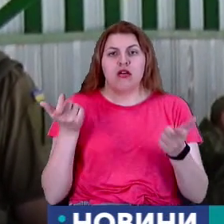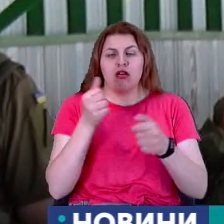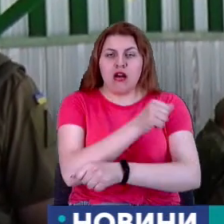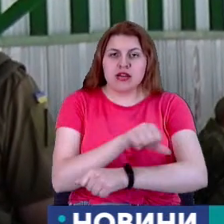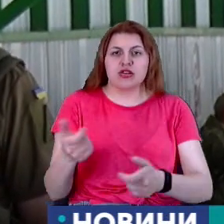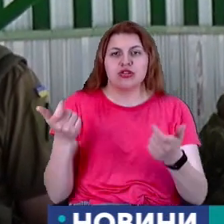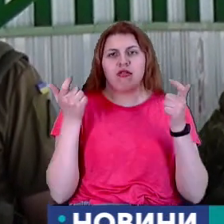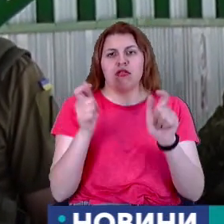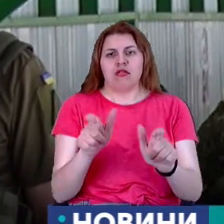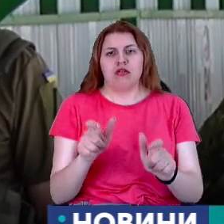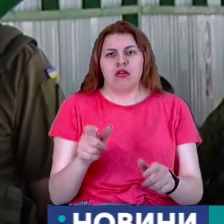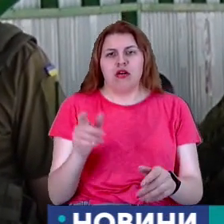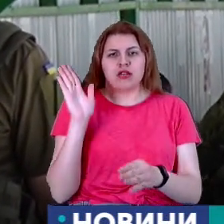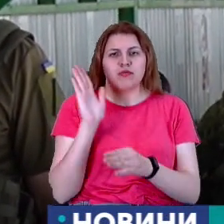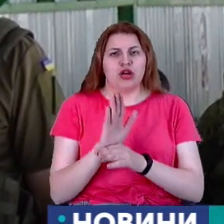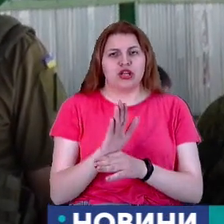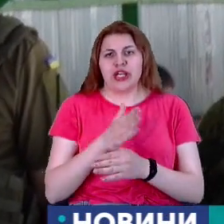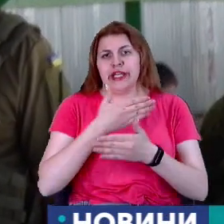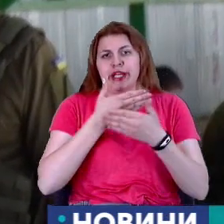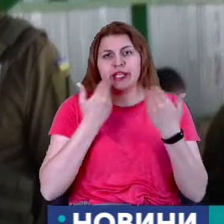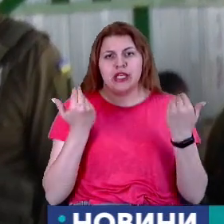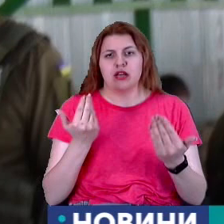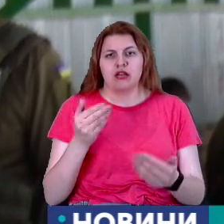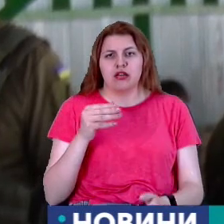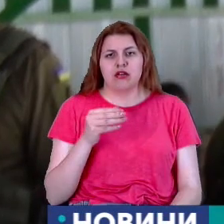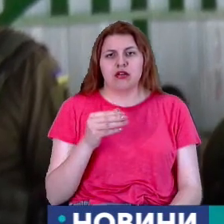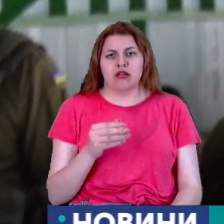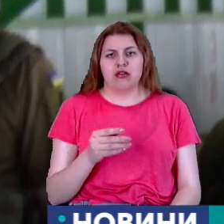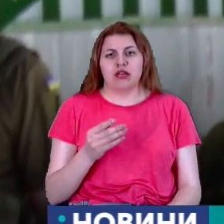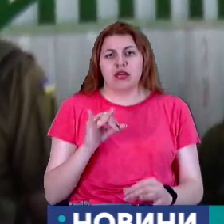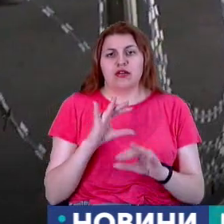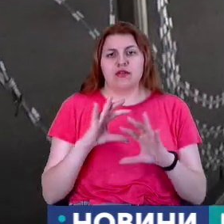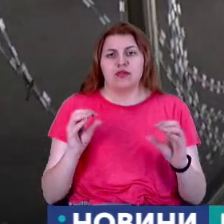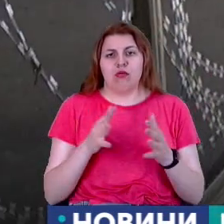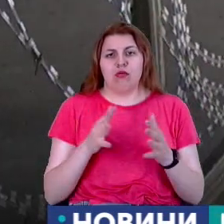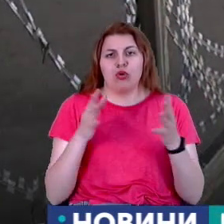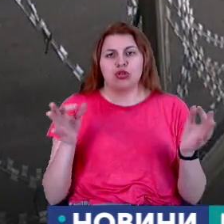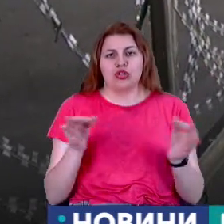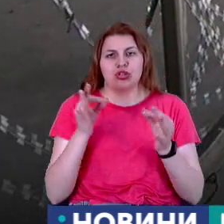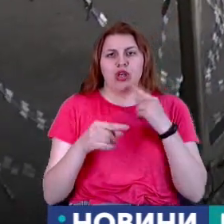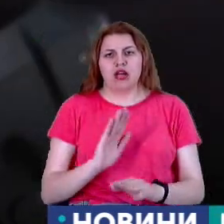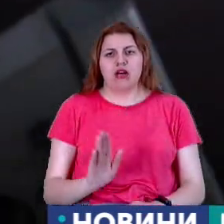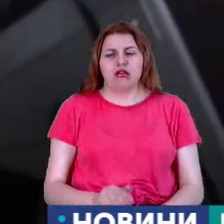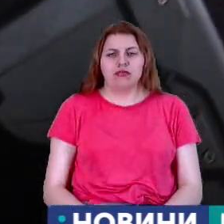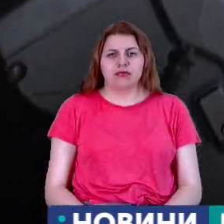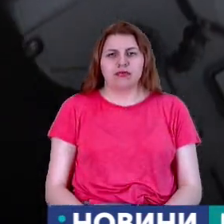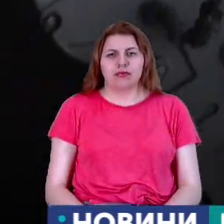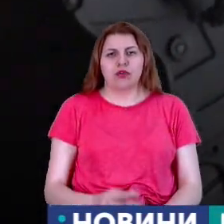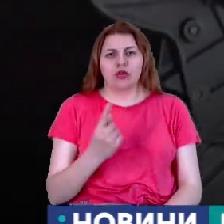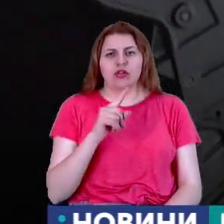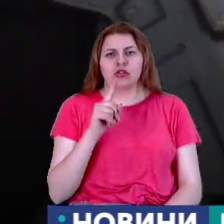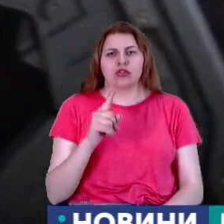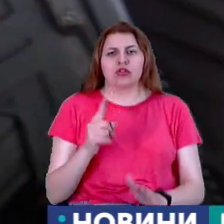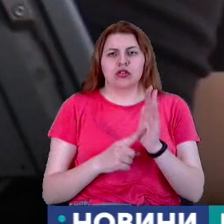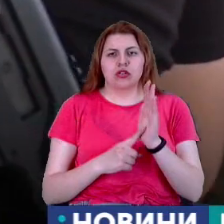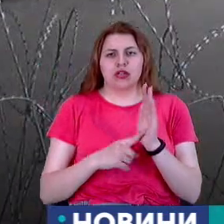нет, щоб відкрити її. Ну і все. Більше нічого не говорить. Однією з шести була й Наталя, яка прямувала до